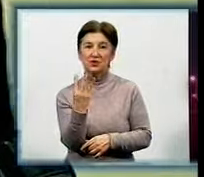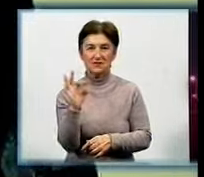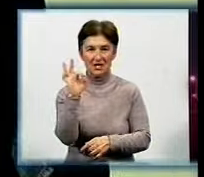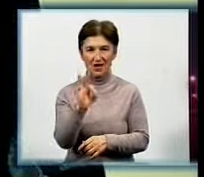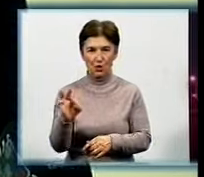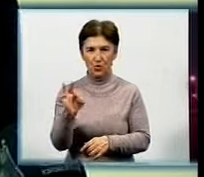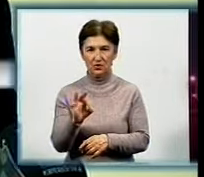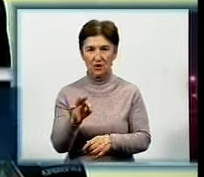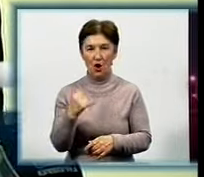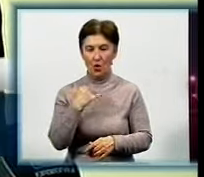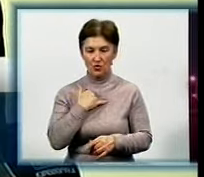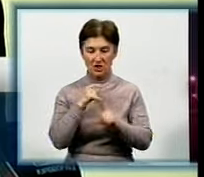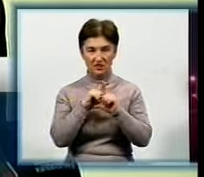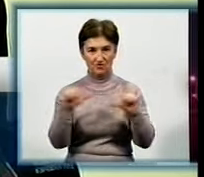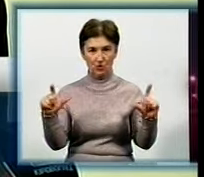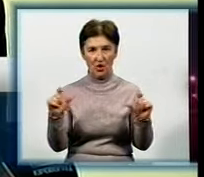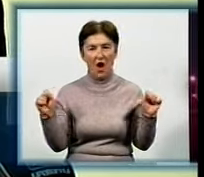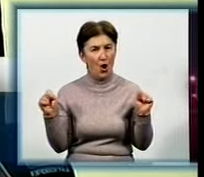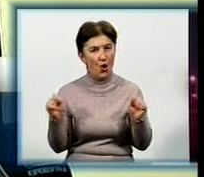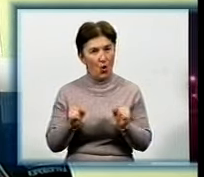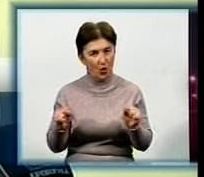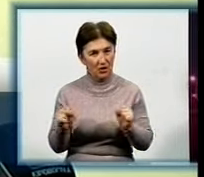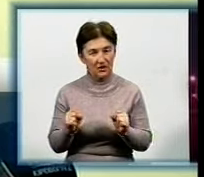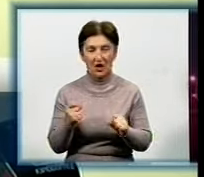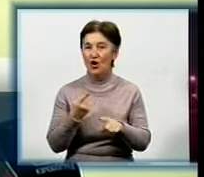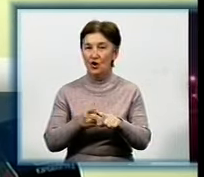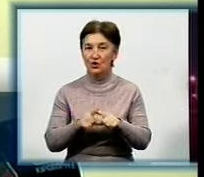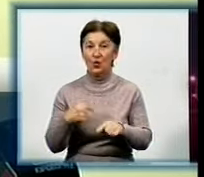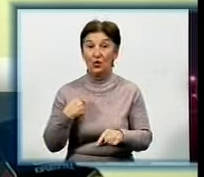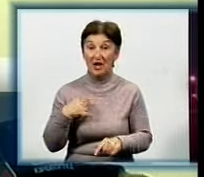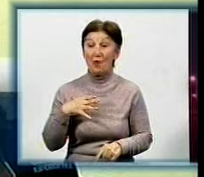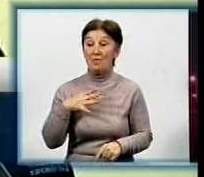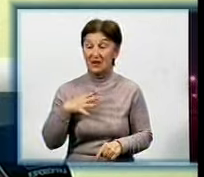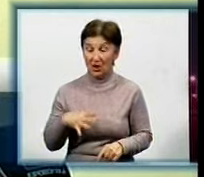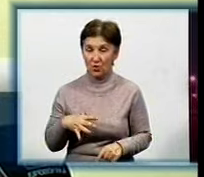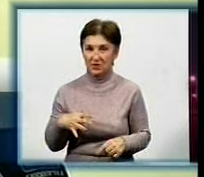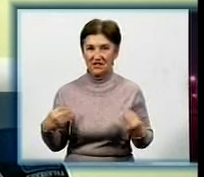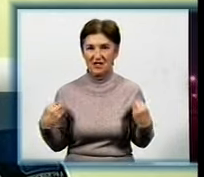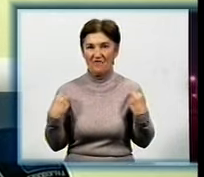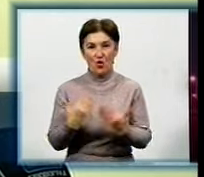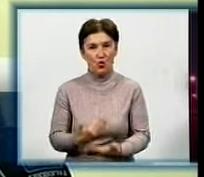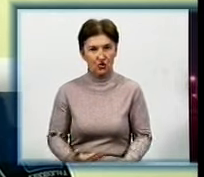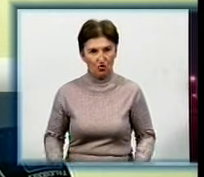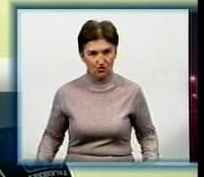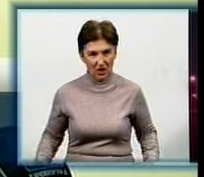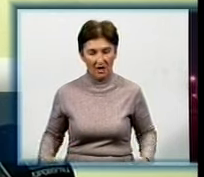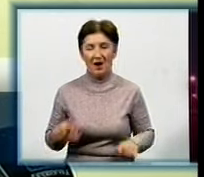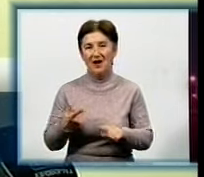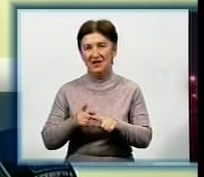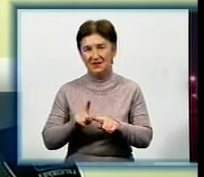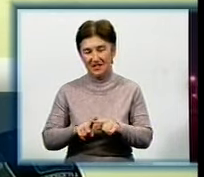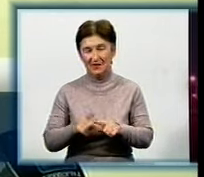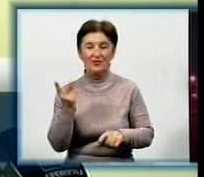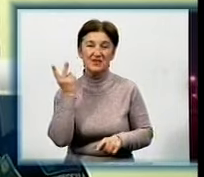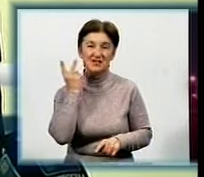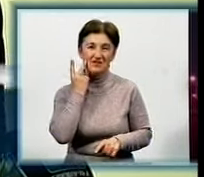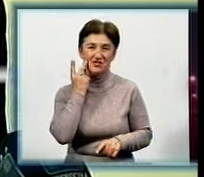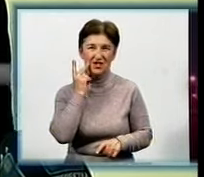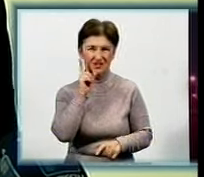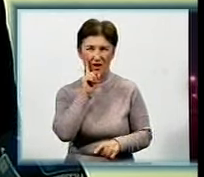У нас у школі холодно а тому нам приходиться сидіти в курточках і це звичайно нам по-перше